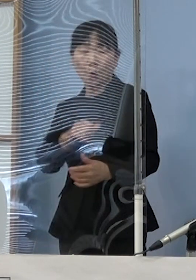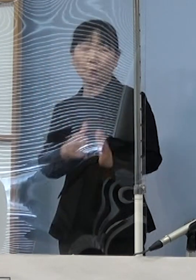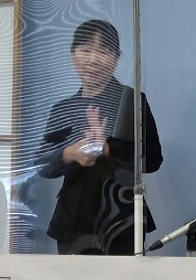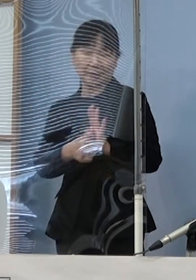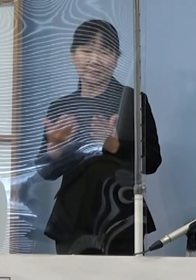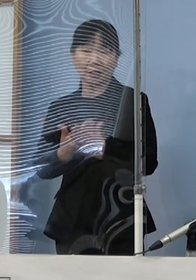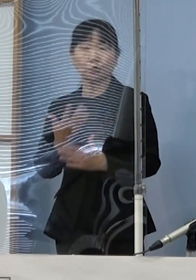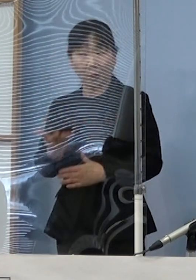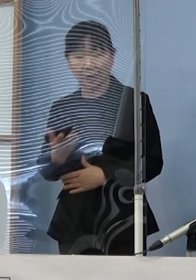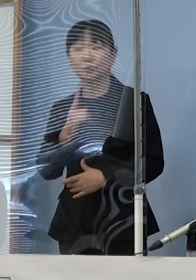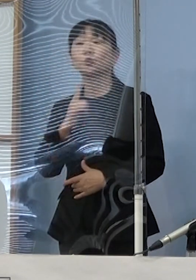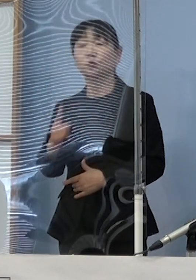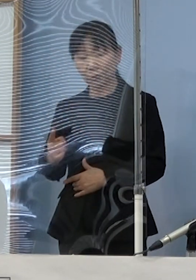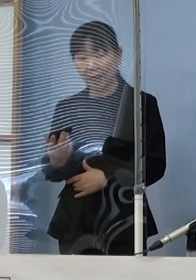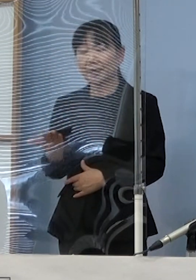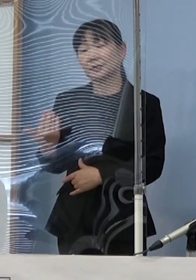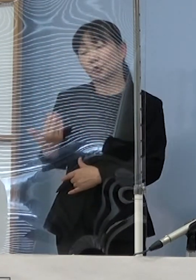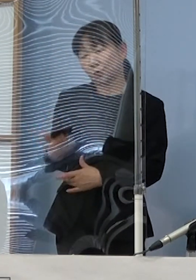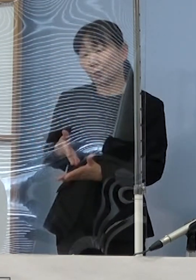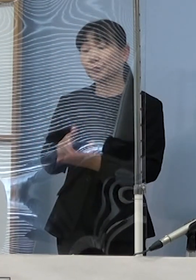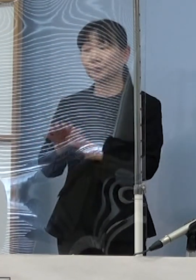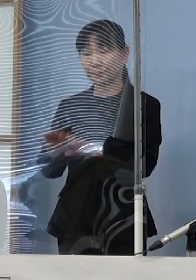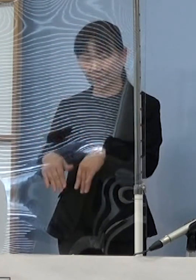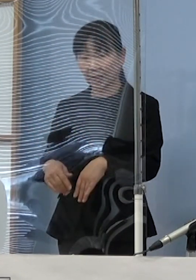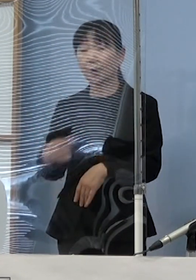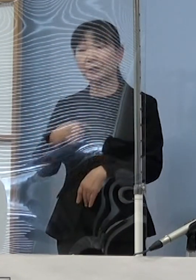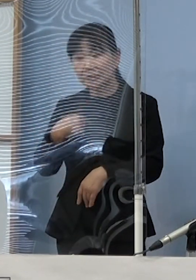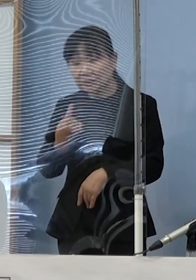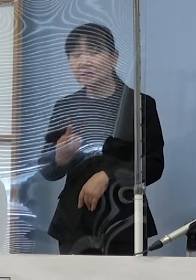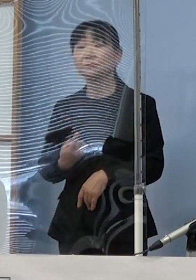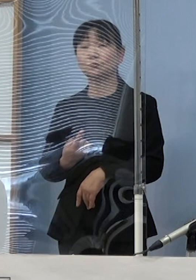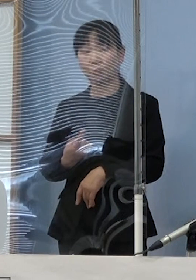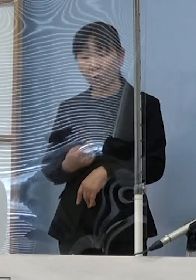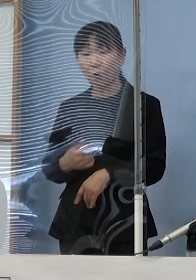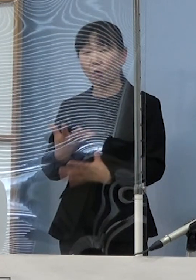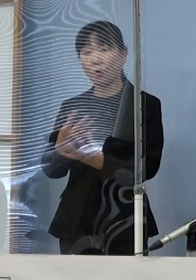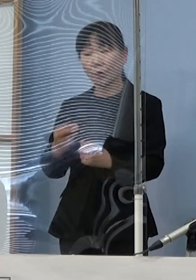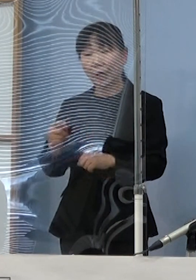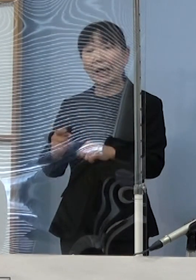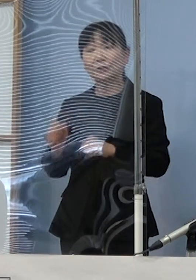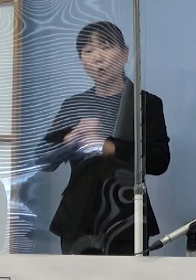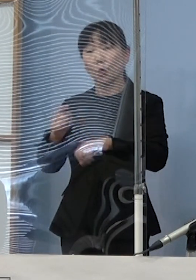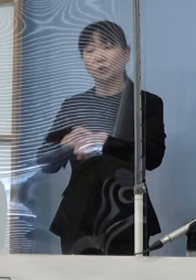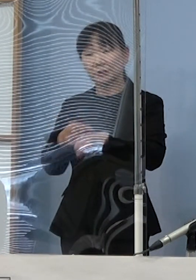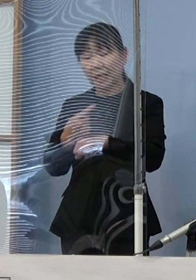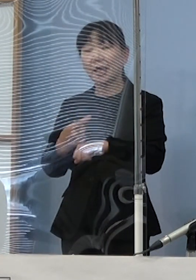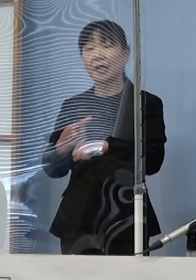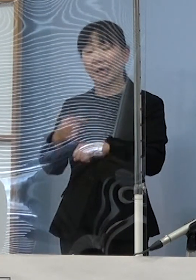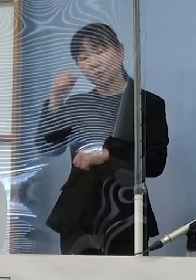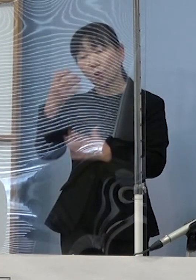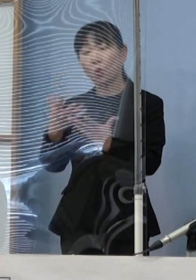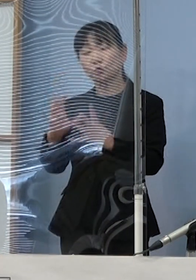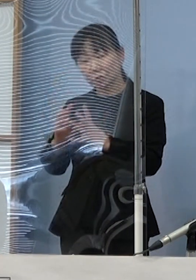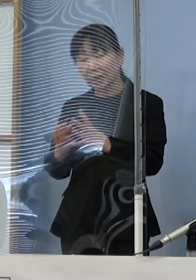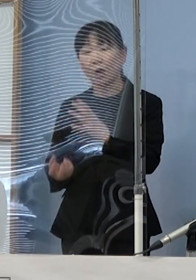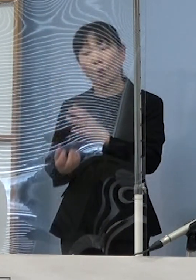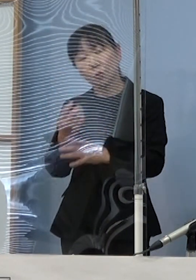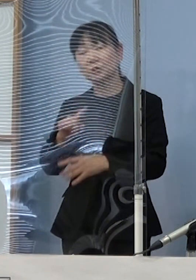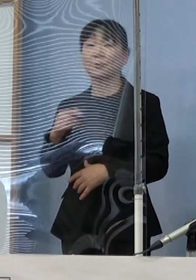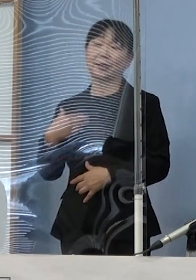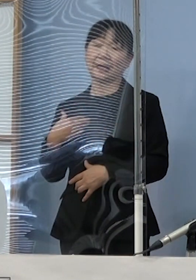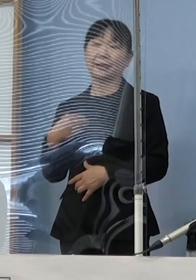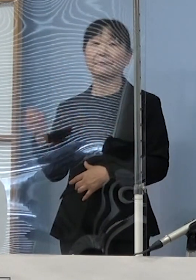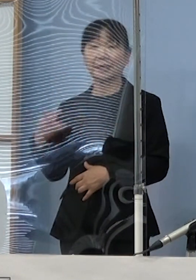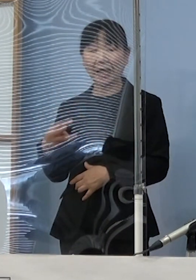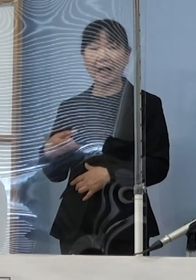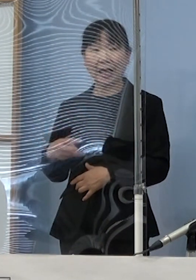ってくるかということで、先ほどは申し上げる、当然私自身だって多動性症候群を起こりうる、あるいはマスコミの皆さ